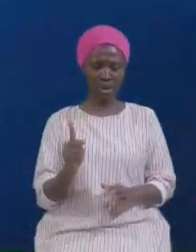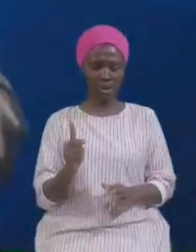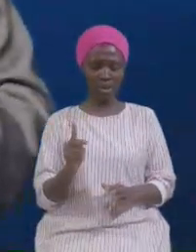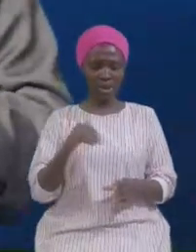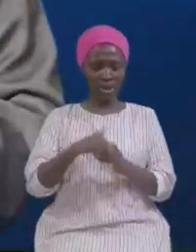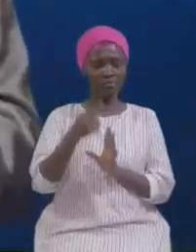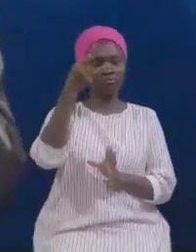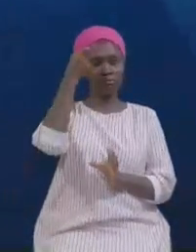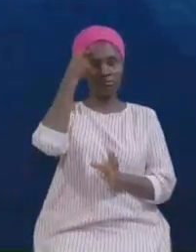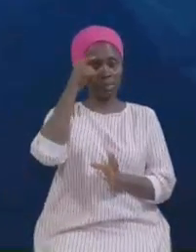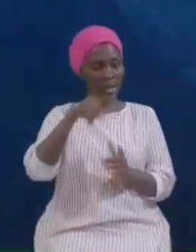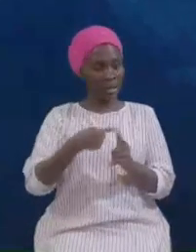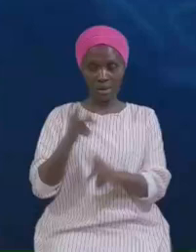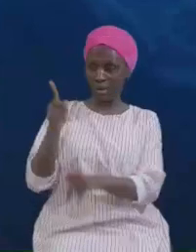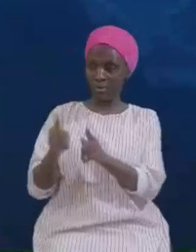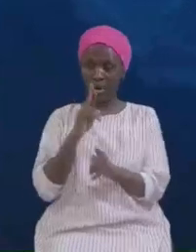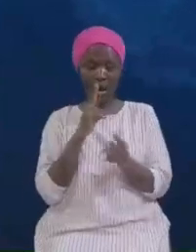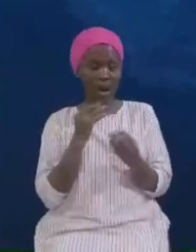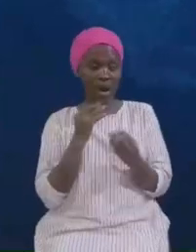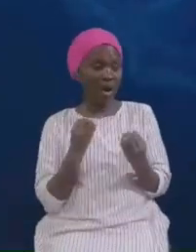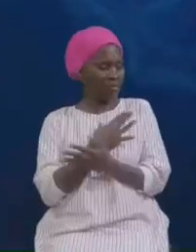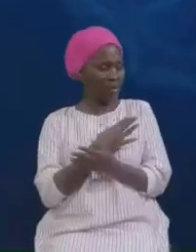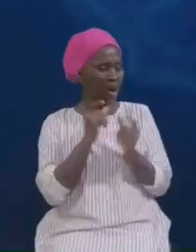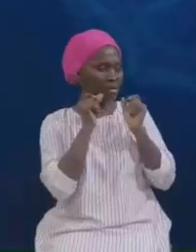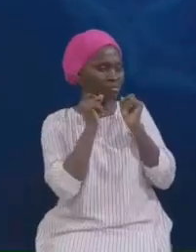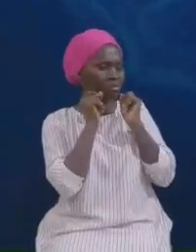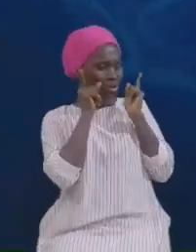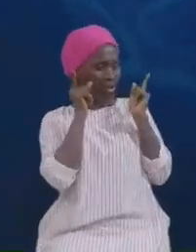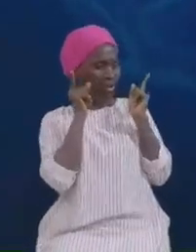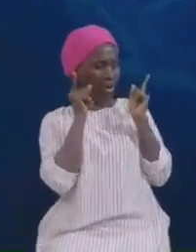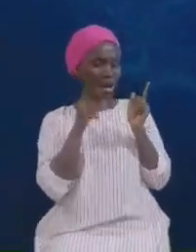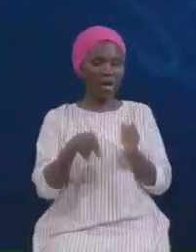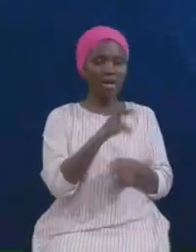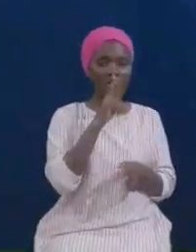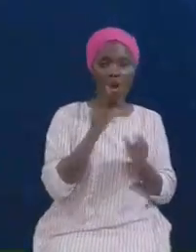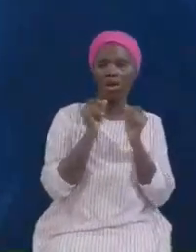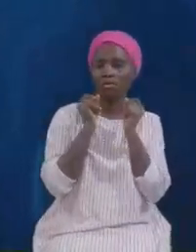Et ils furent saisis de frayeur. Ils étaient surpris, étonnés.